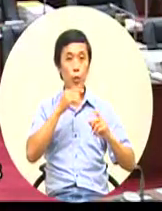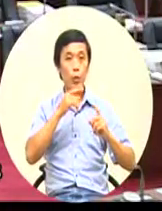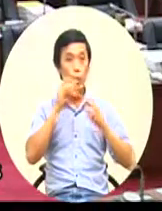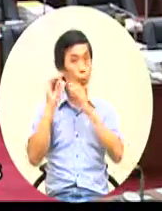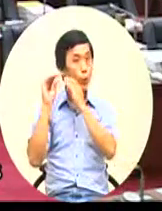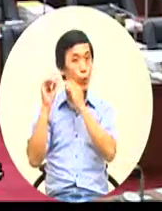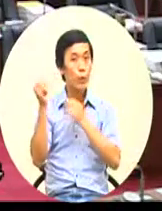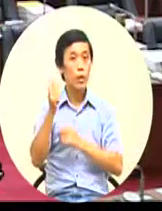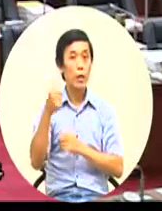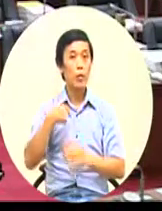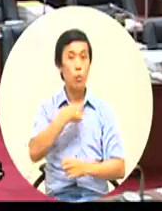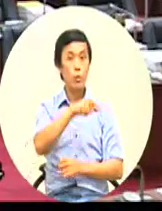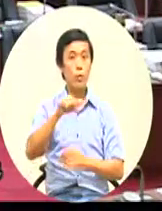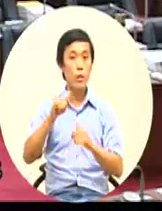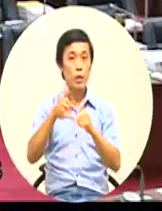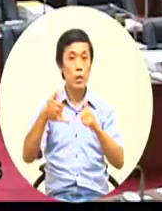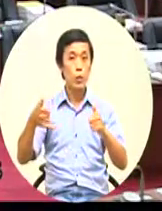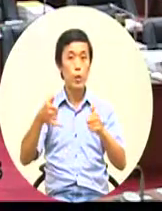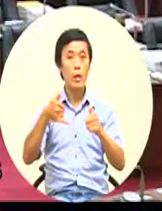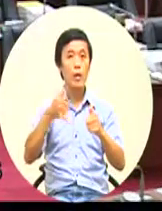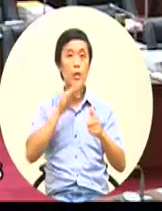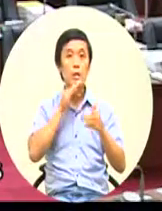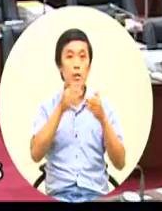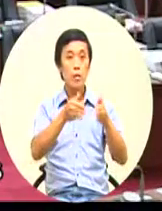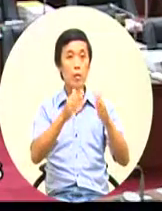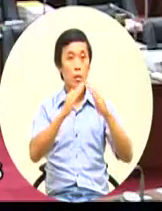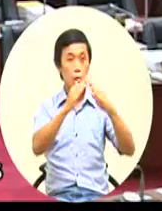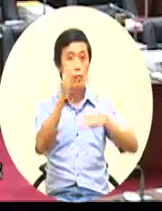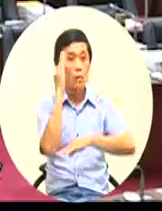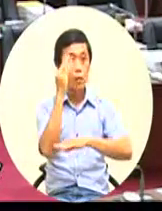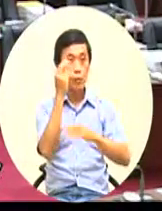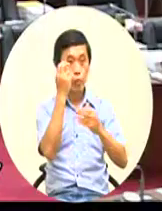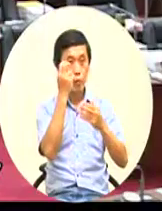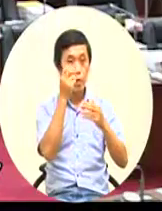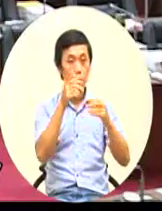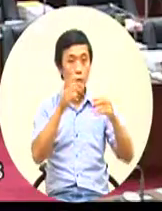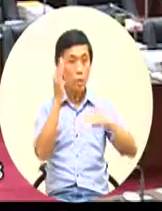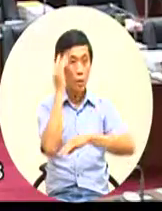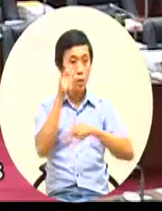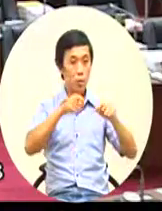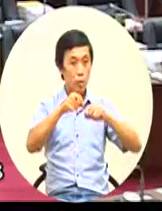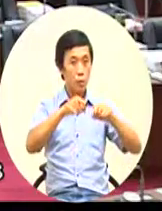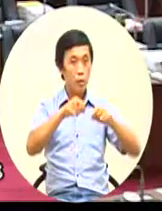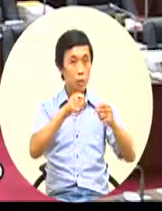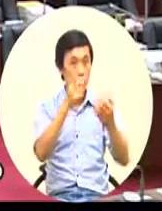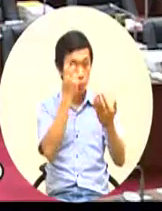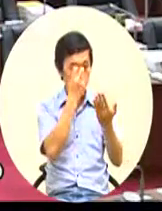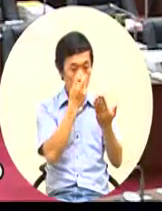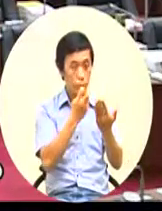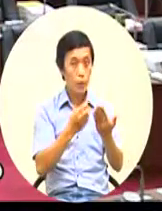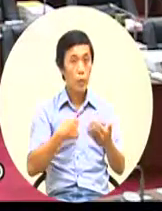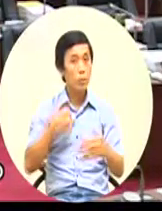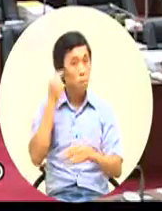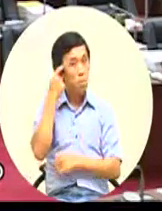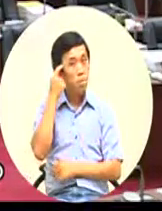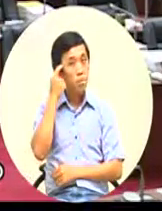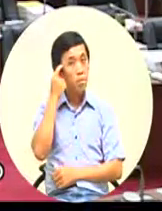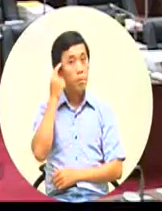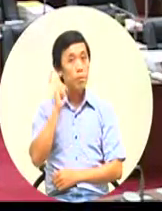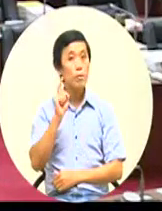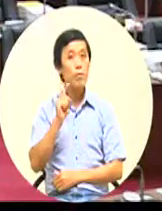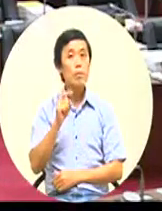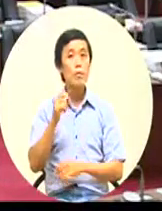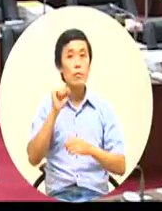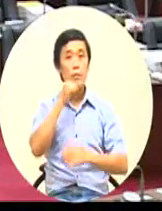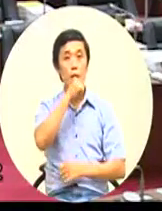我们议员是在监督市政，所以我一直在思考一个问题， 为什么台湾社会公认